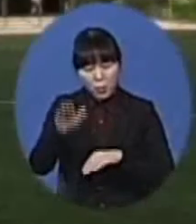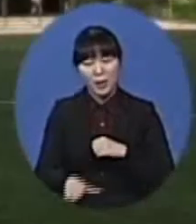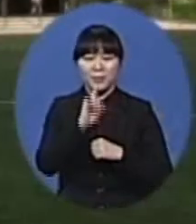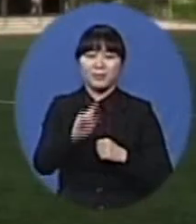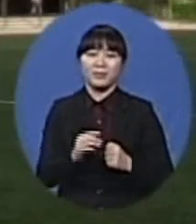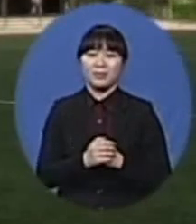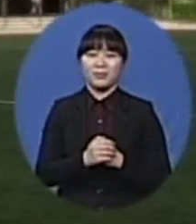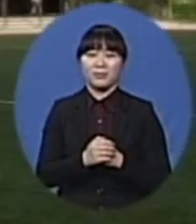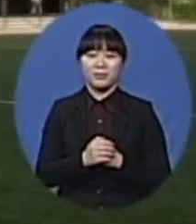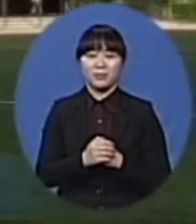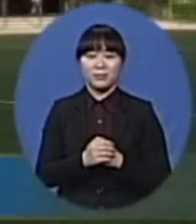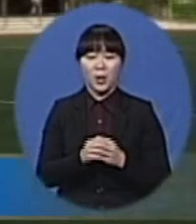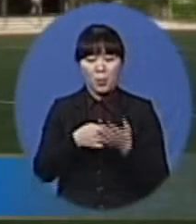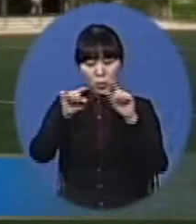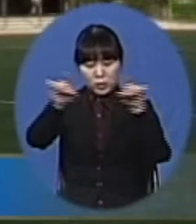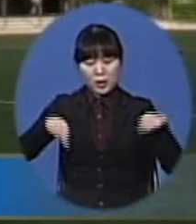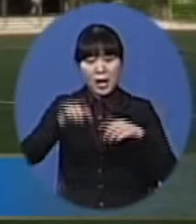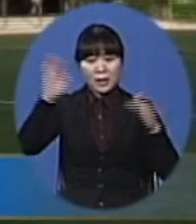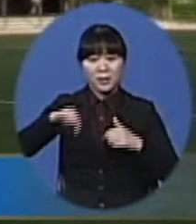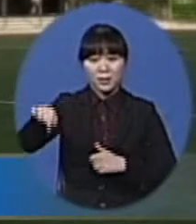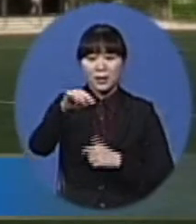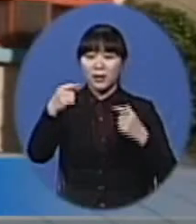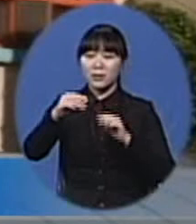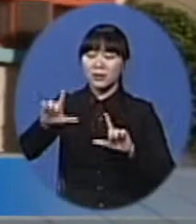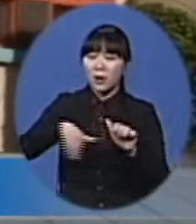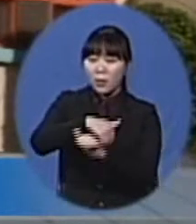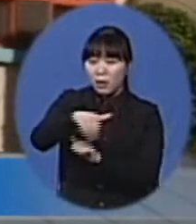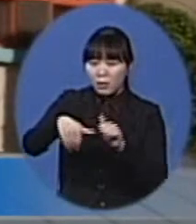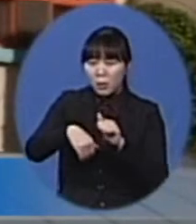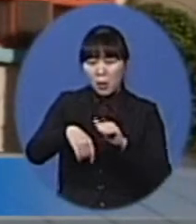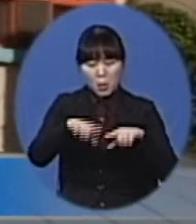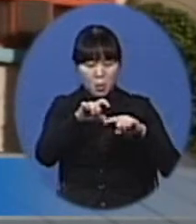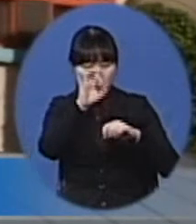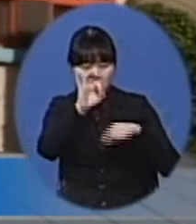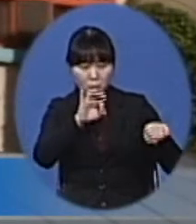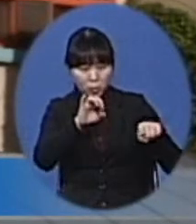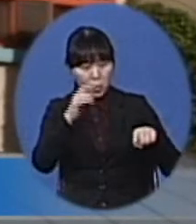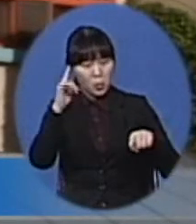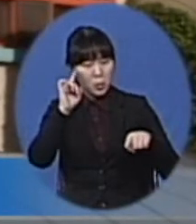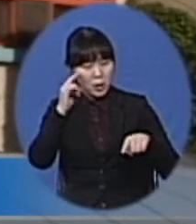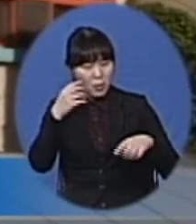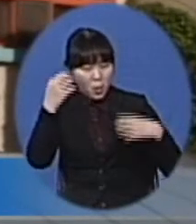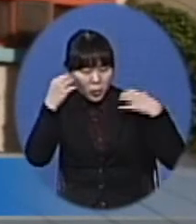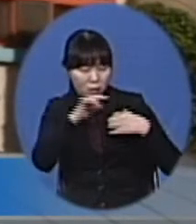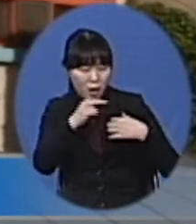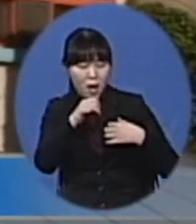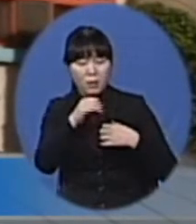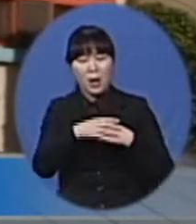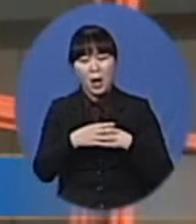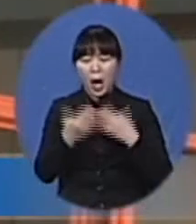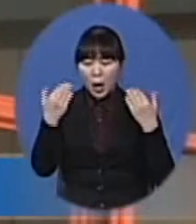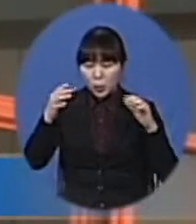나타냈습니다. 보고서는 한국 아동들의 이러한 현상이 부분적으로는 고통에 대한 높은 인내심이나 학력